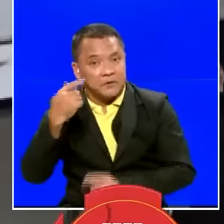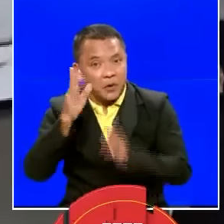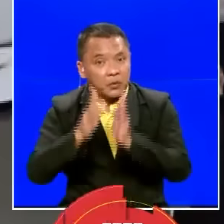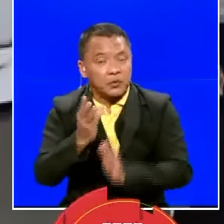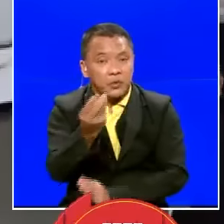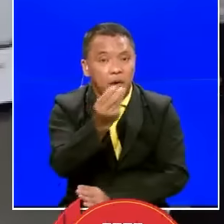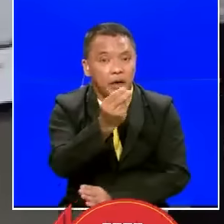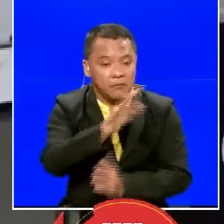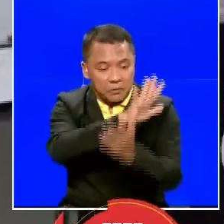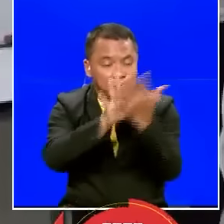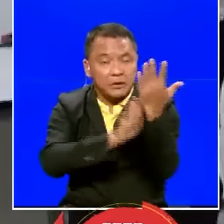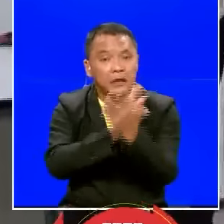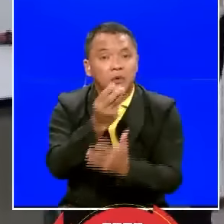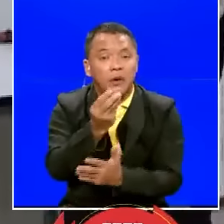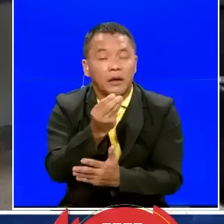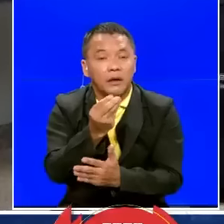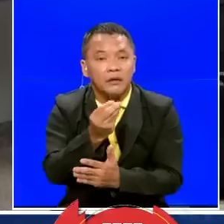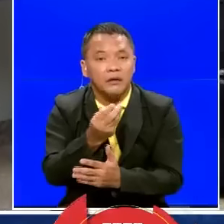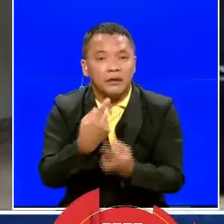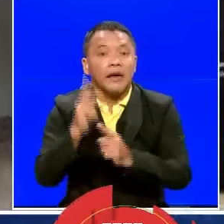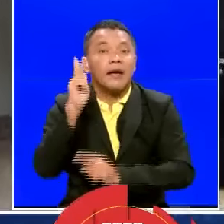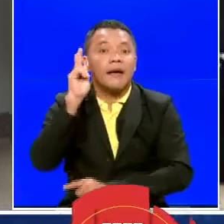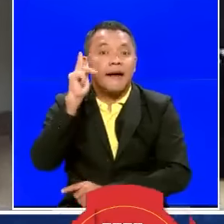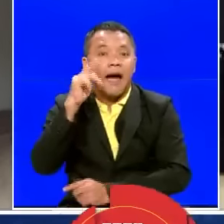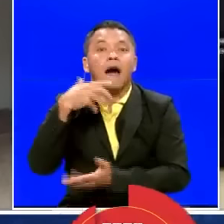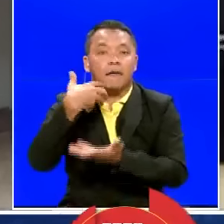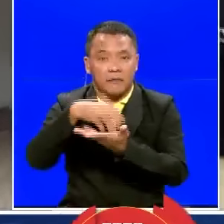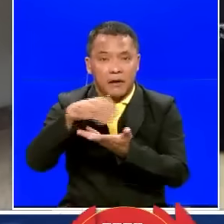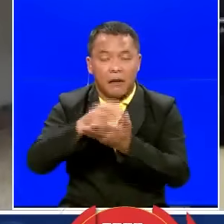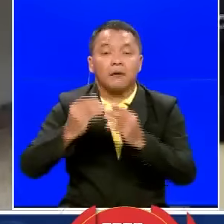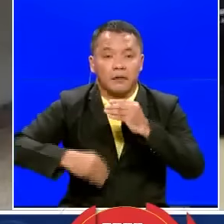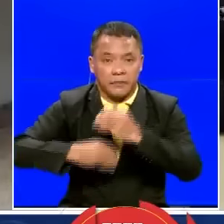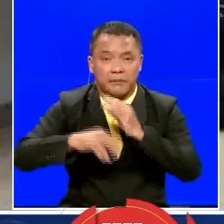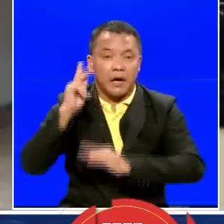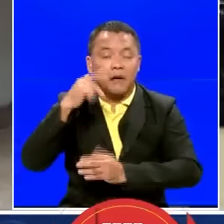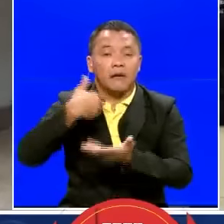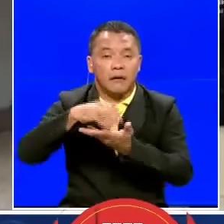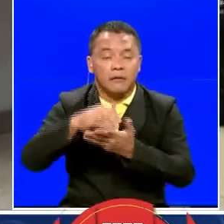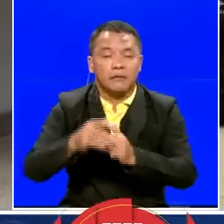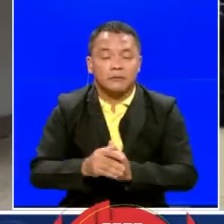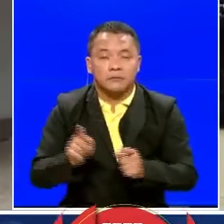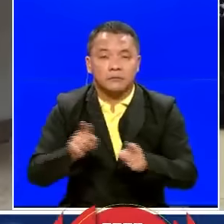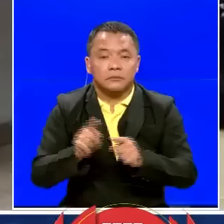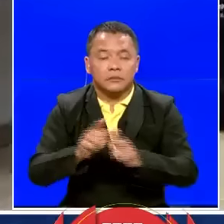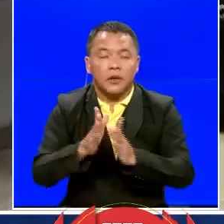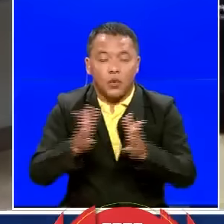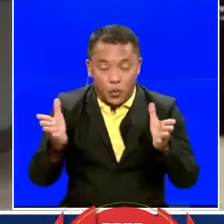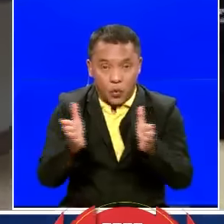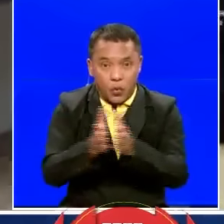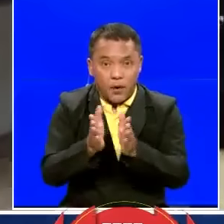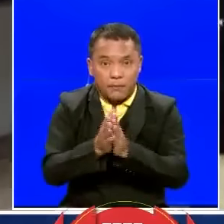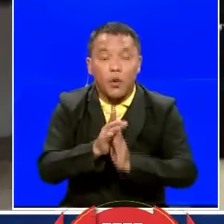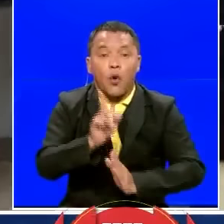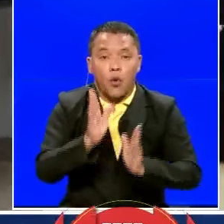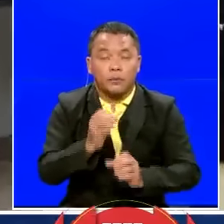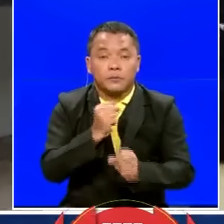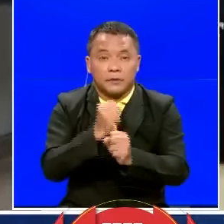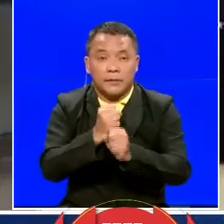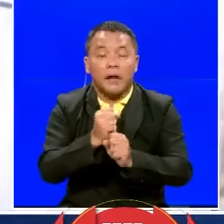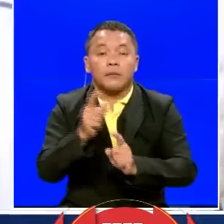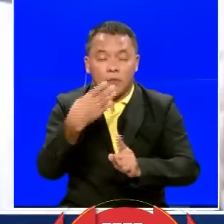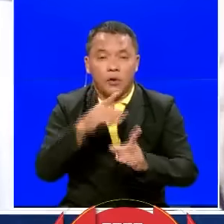เคสในบ้านเราอ่ะนะโค่ะก็ผู้สื่อข่าวก็รายงานมาเพิ่มเติมด้วยนะคะว่าคือเขาจะไปร่วมกับเจ้าหน้าที่